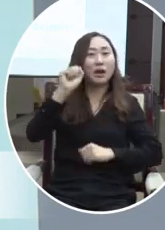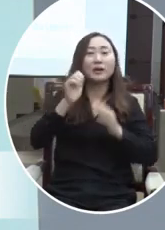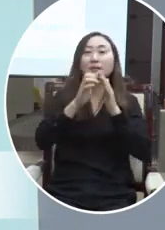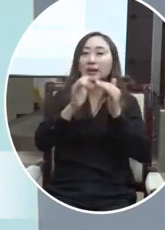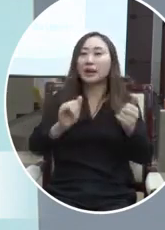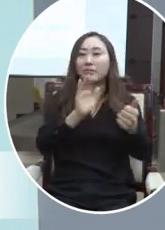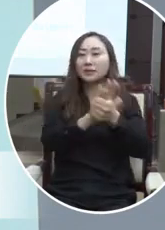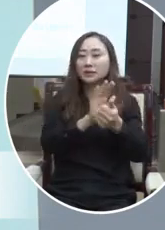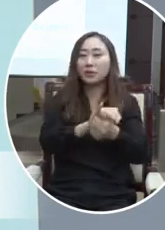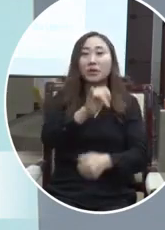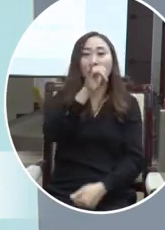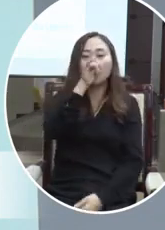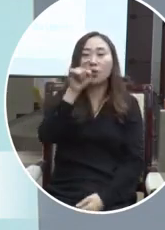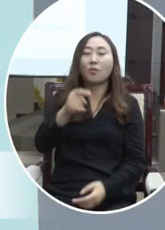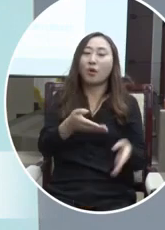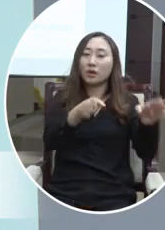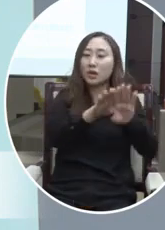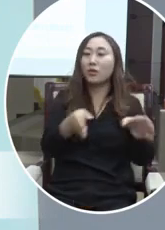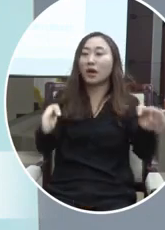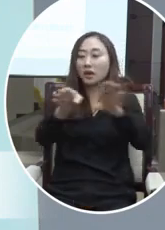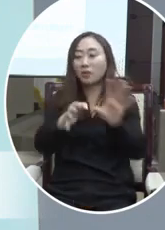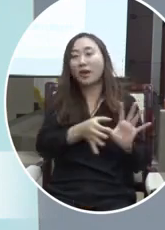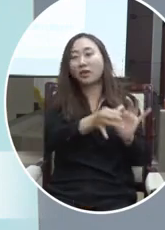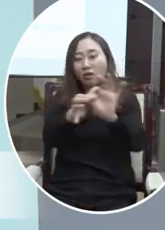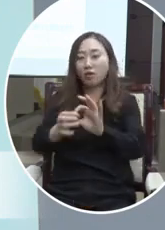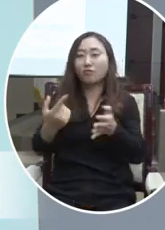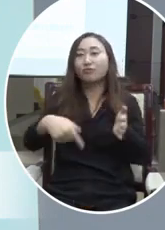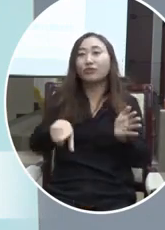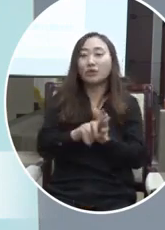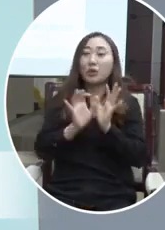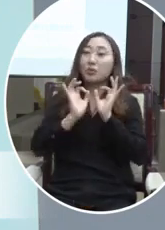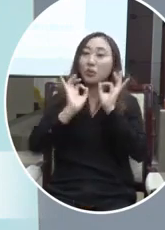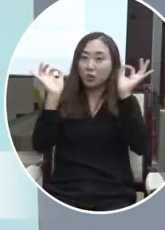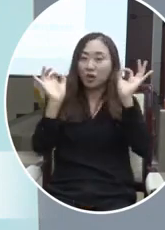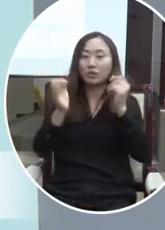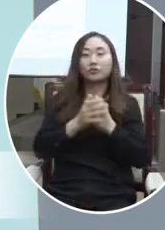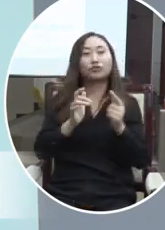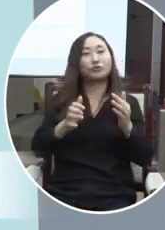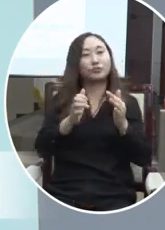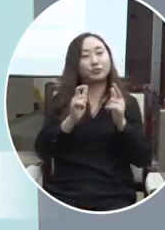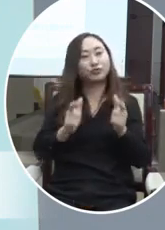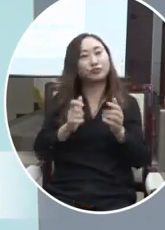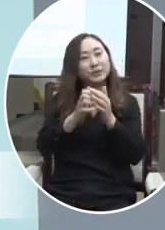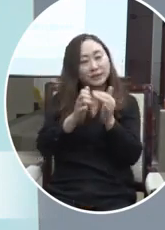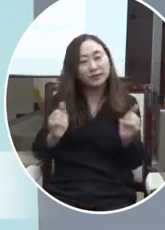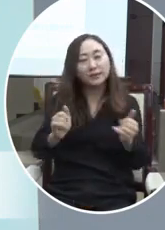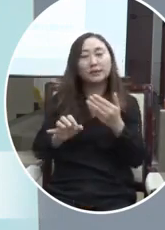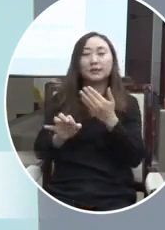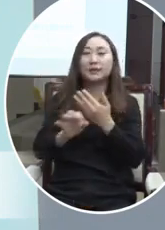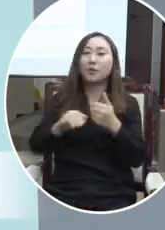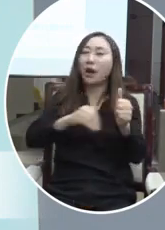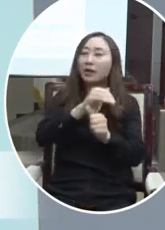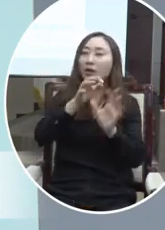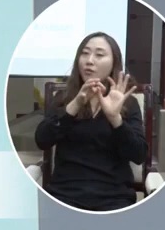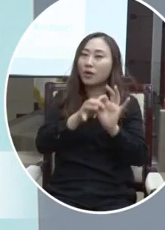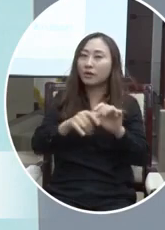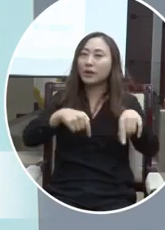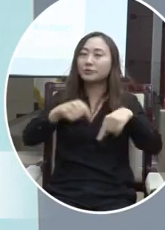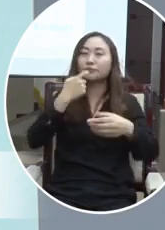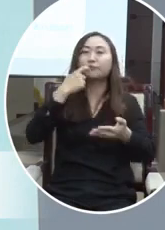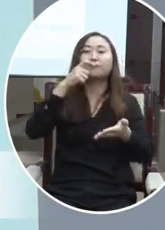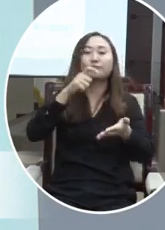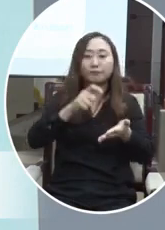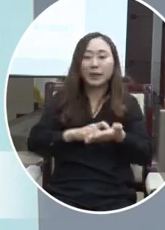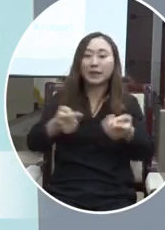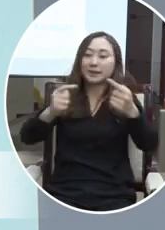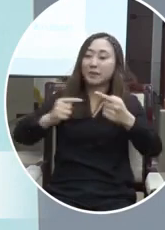지원하며 환경단체와 유관기관의 네트워크 구축에도 힘쓰는 등 구민들이 환경 관련 정책과 사업에 쉽게 참여할 수